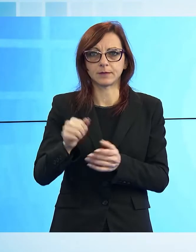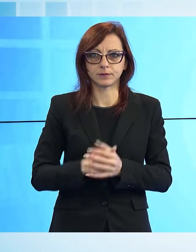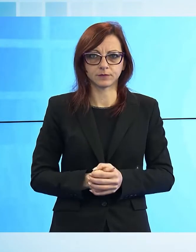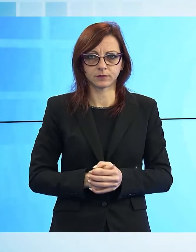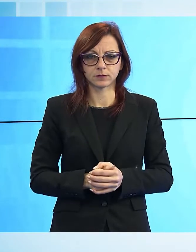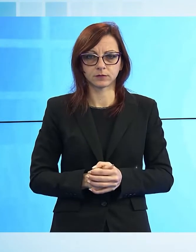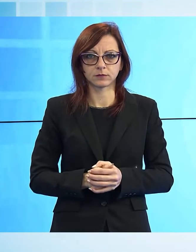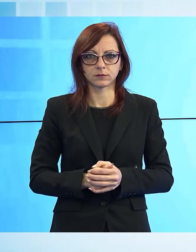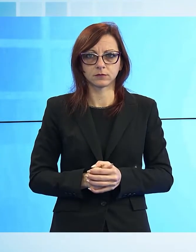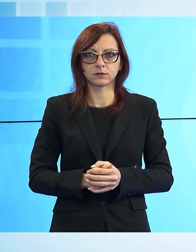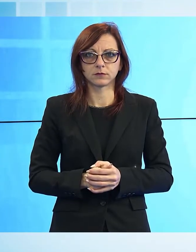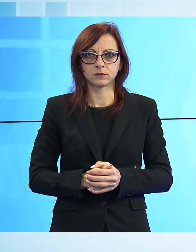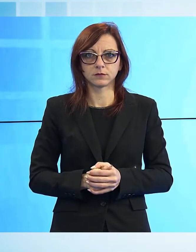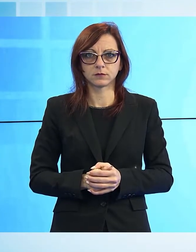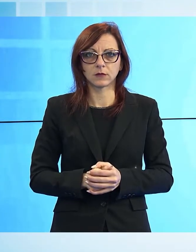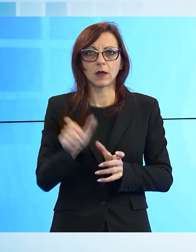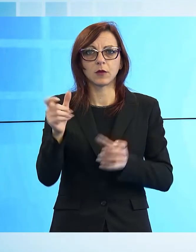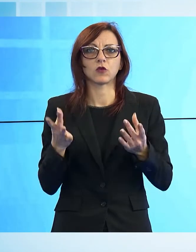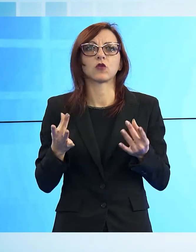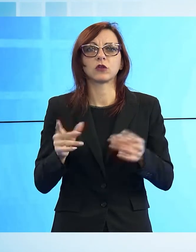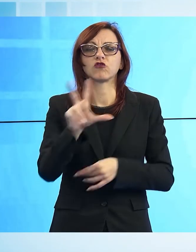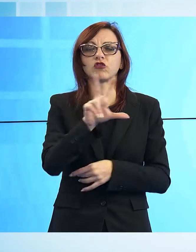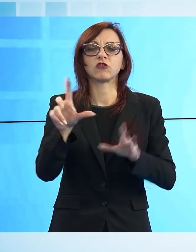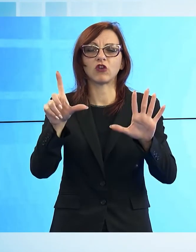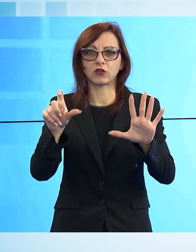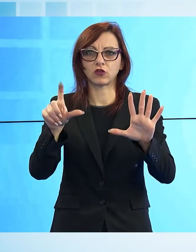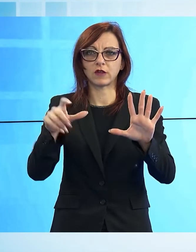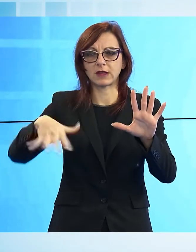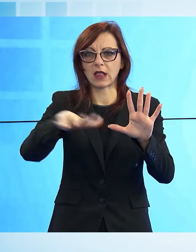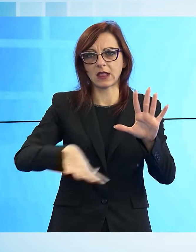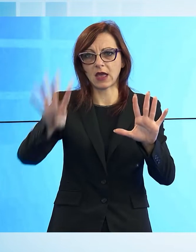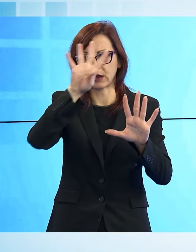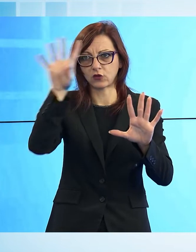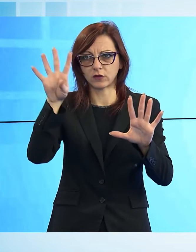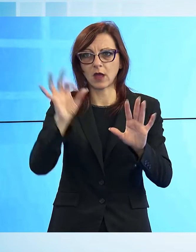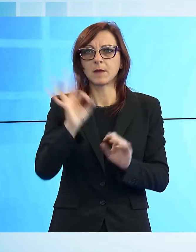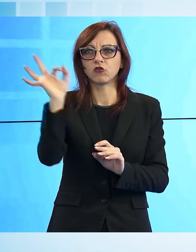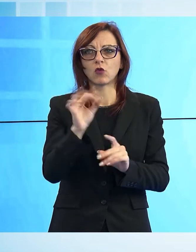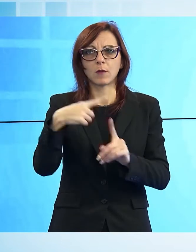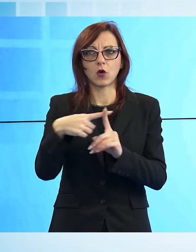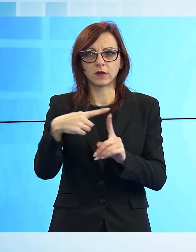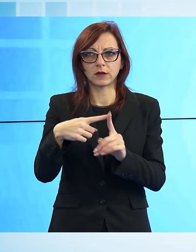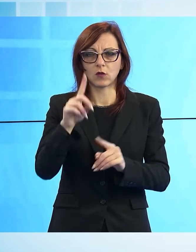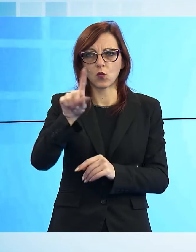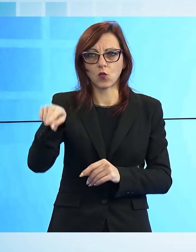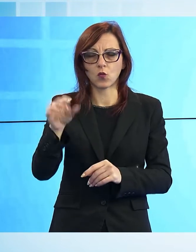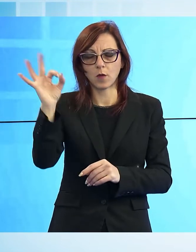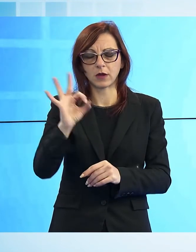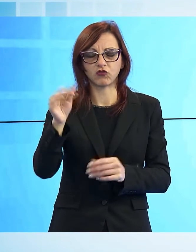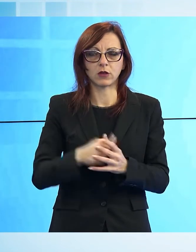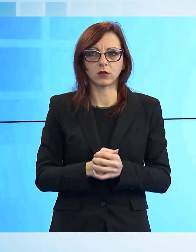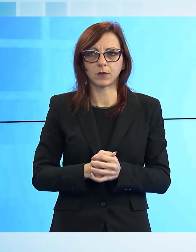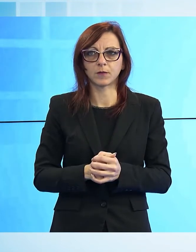Sono 370 nuovi contagiati Covid in Toscana, il tasso di positività è all'1%, il